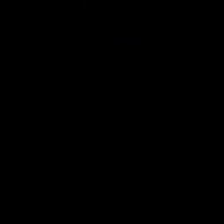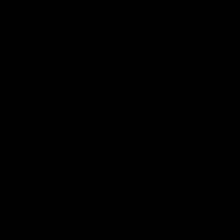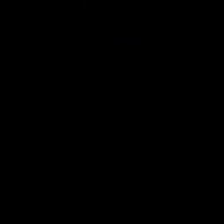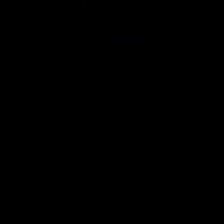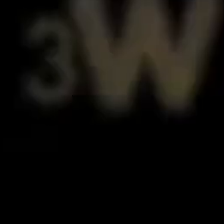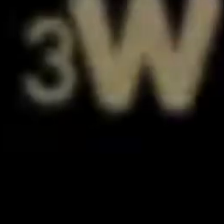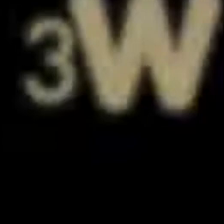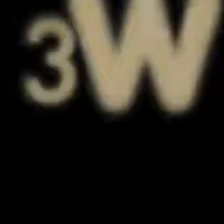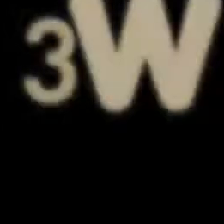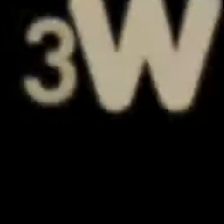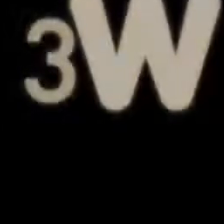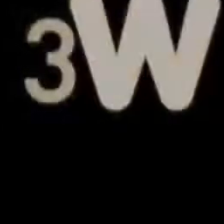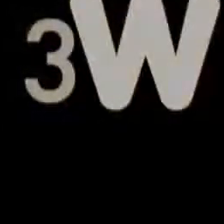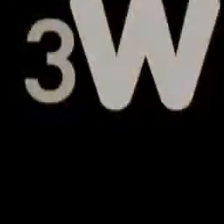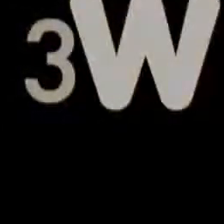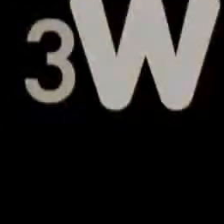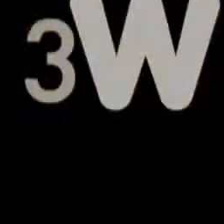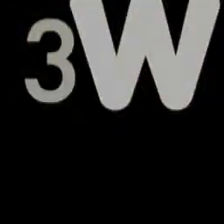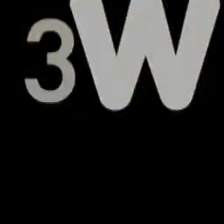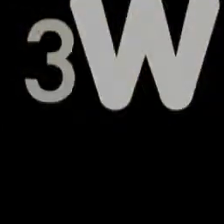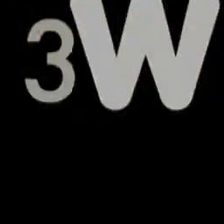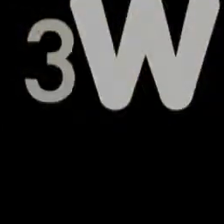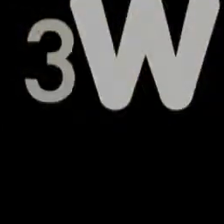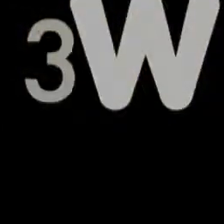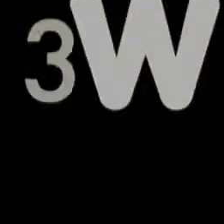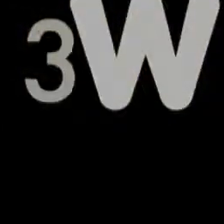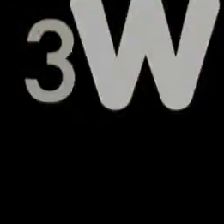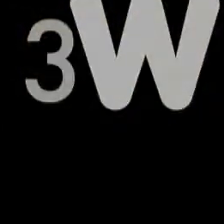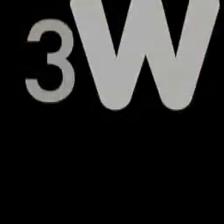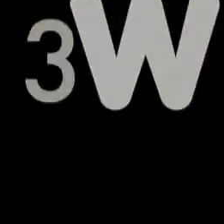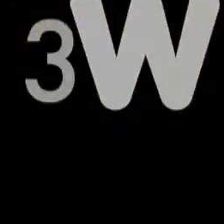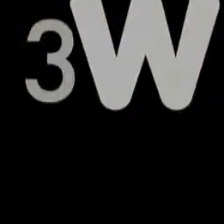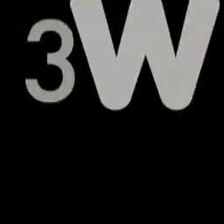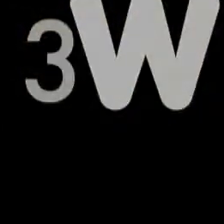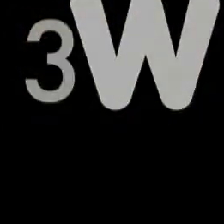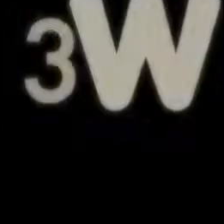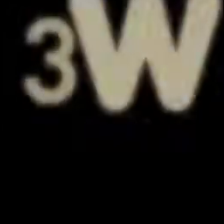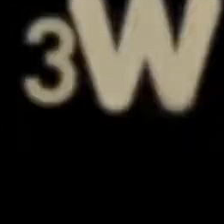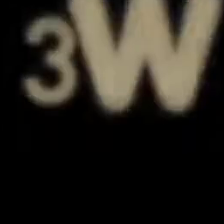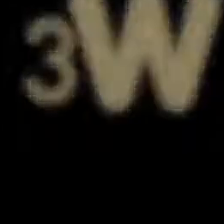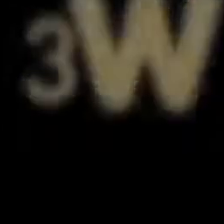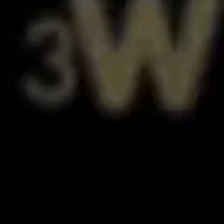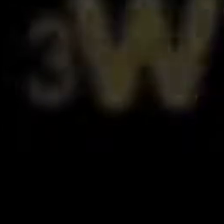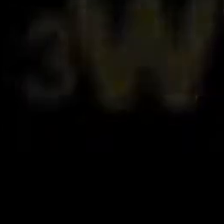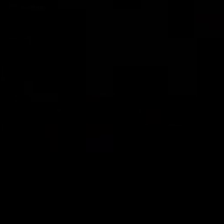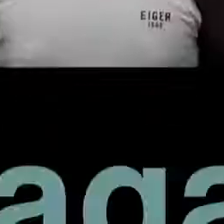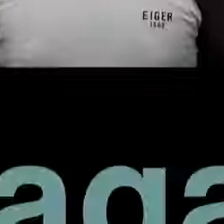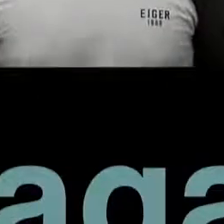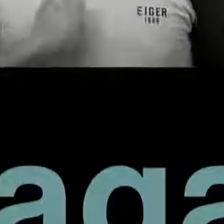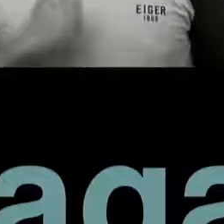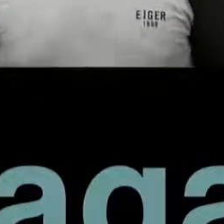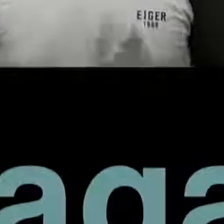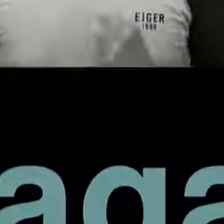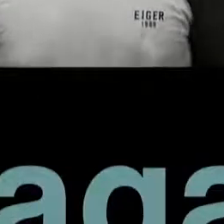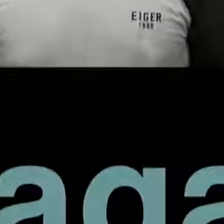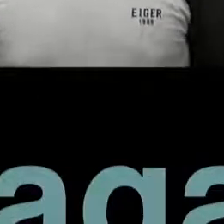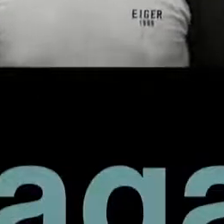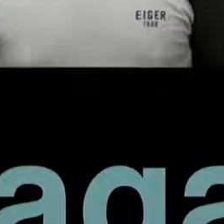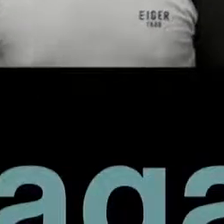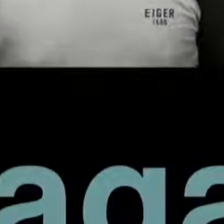sehari-hari dengan tiga wajib wajib Iman wajib amalan wajib imut